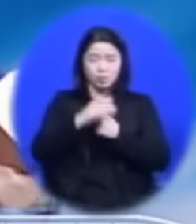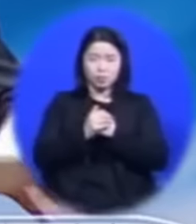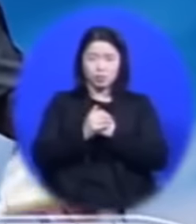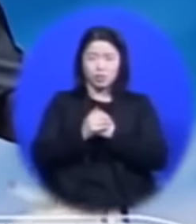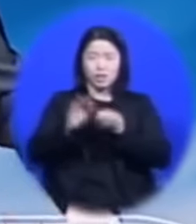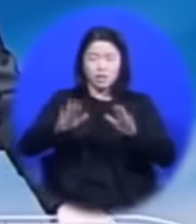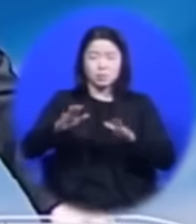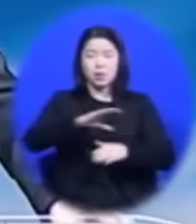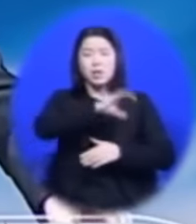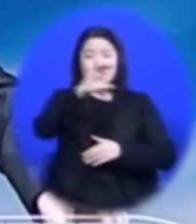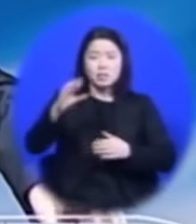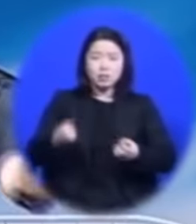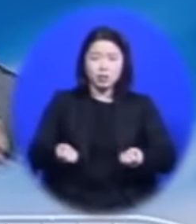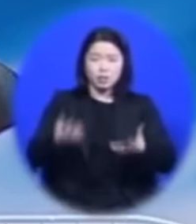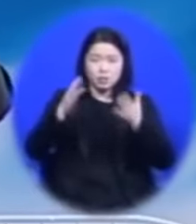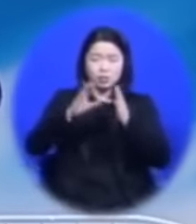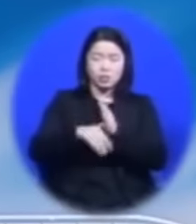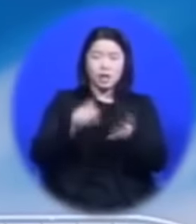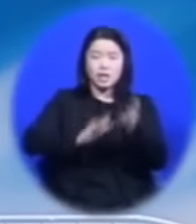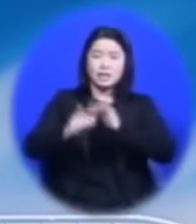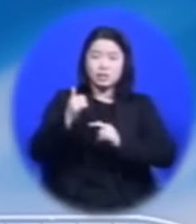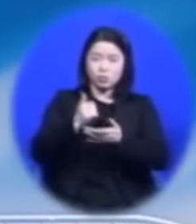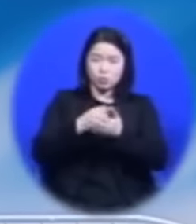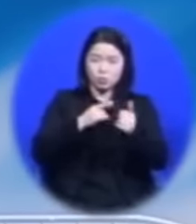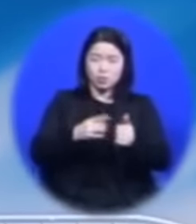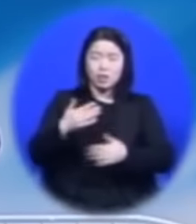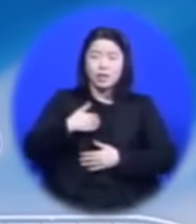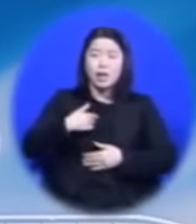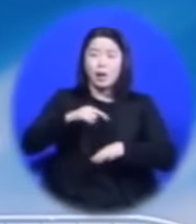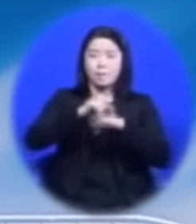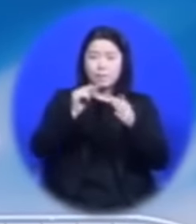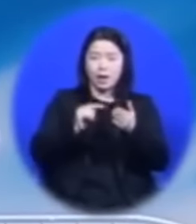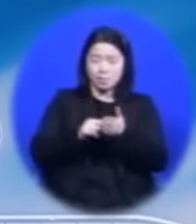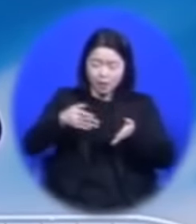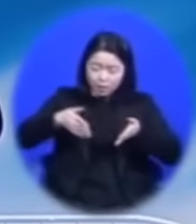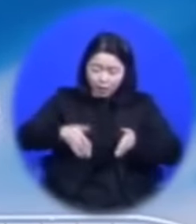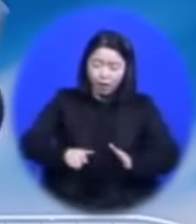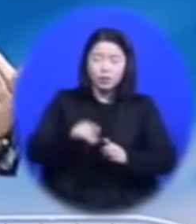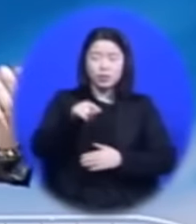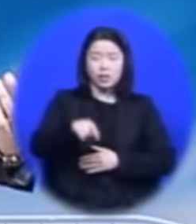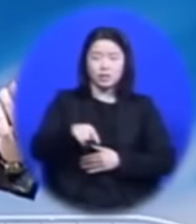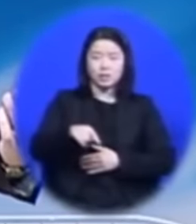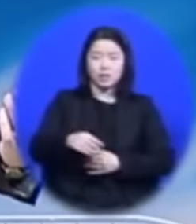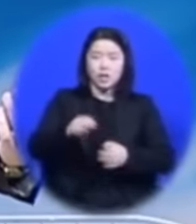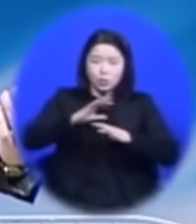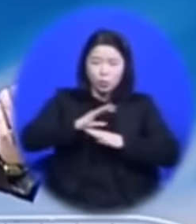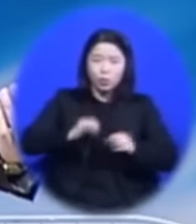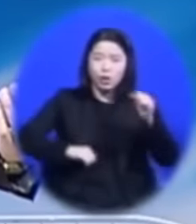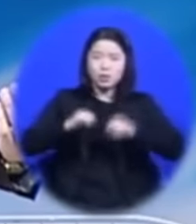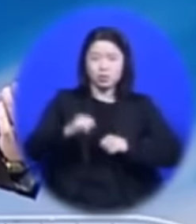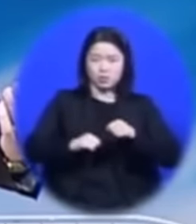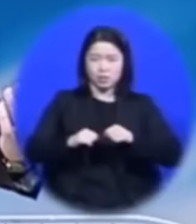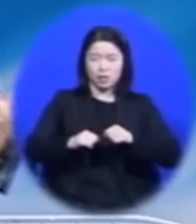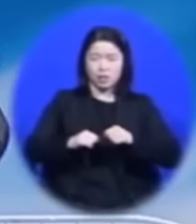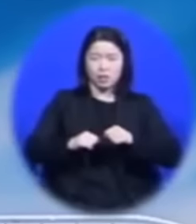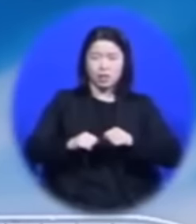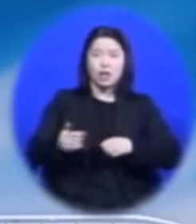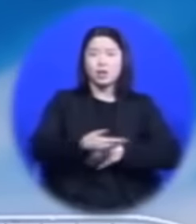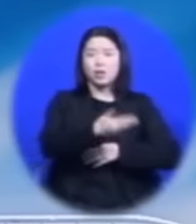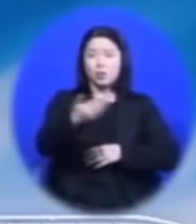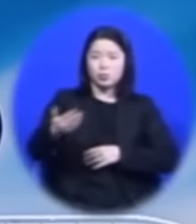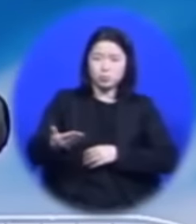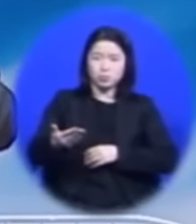이번 성탄절에 예수님께서 정말 내 마음에 태어나시는 이 놀라운 역사가